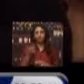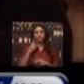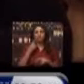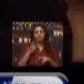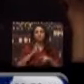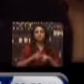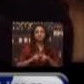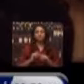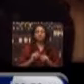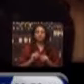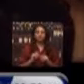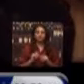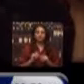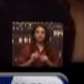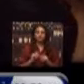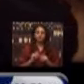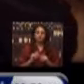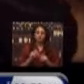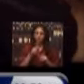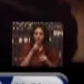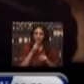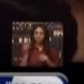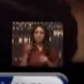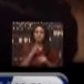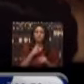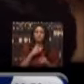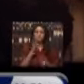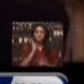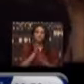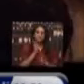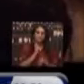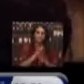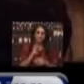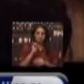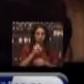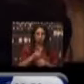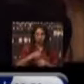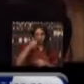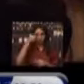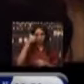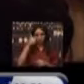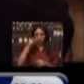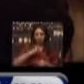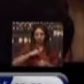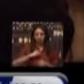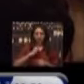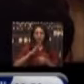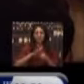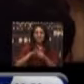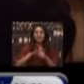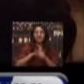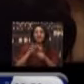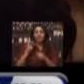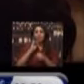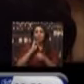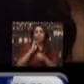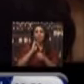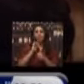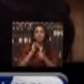فمش بتفرق معايا الوسيلة، كل اللي بيفرق معايا مشاعري أنا، إحساسي